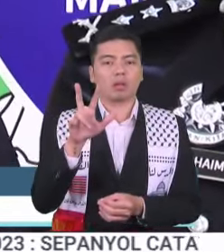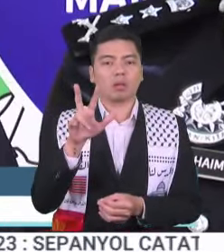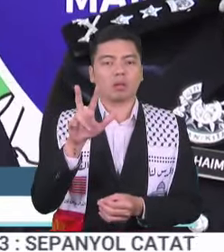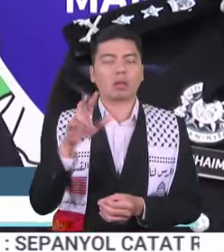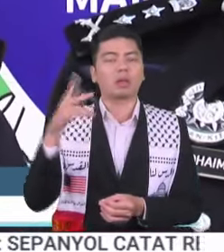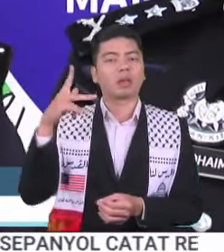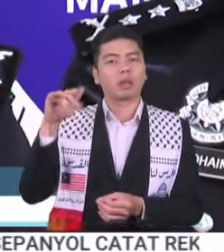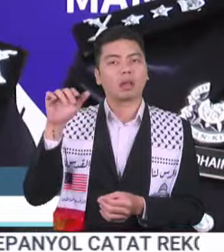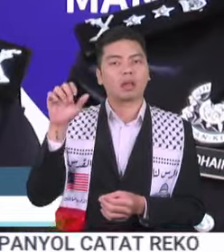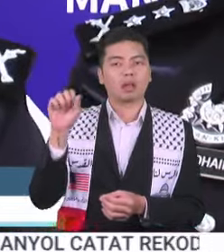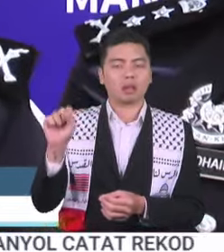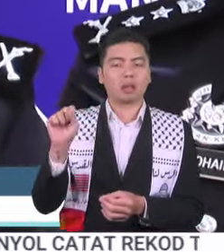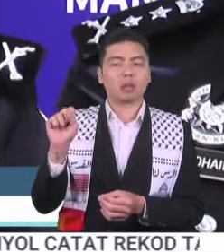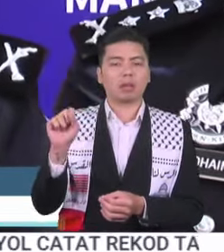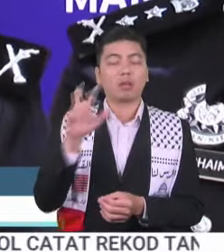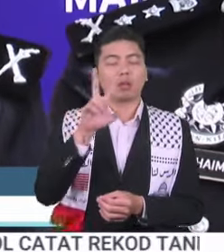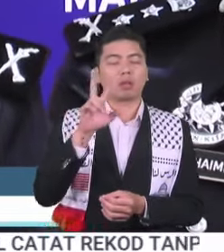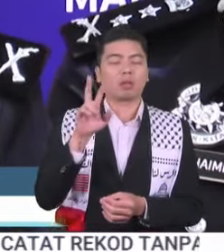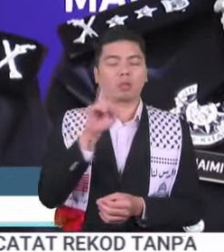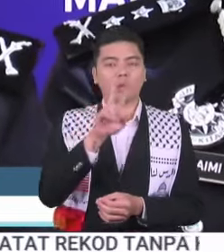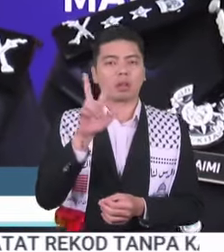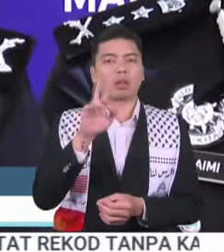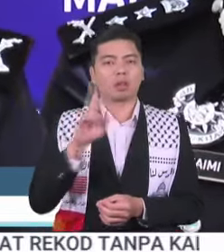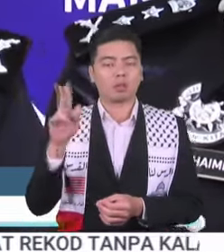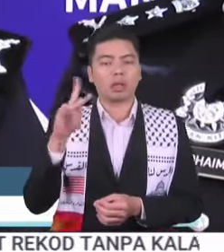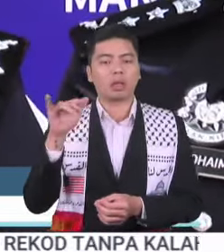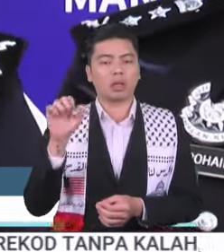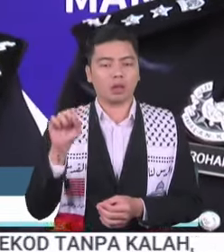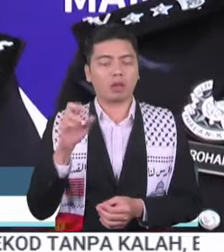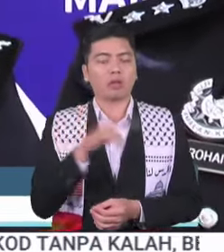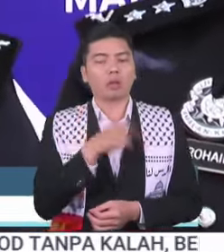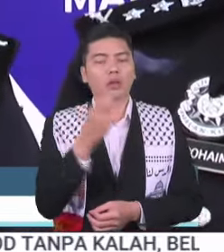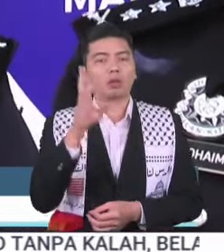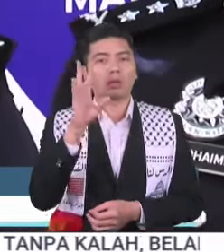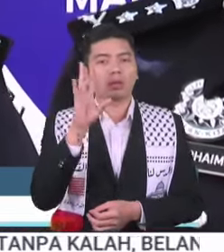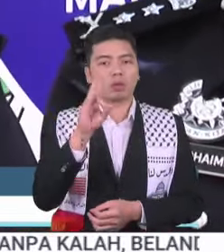23,608 kes dengan kerugian sebanyak